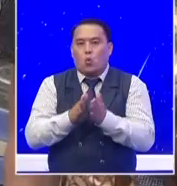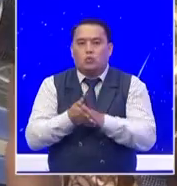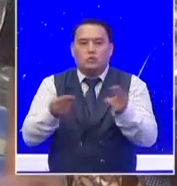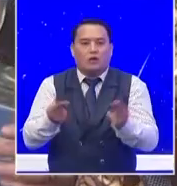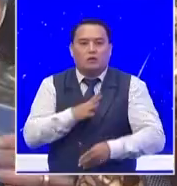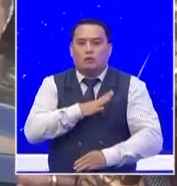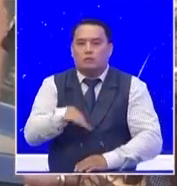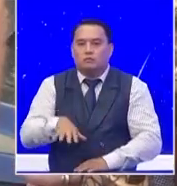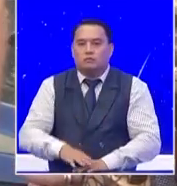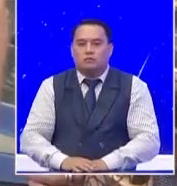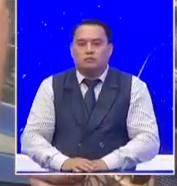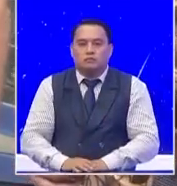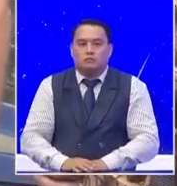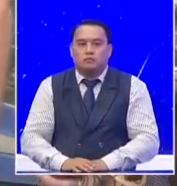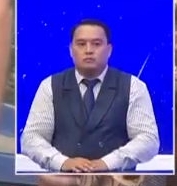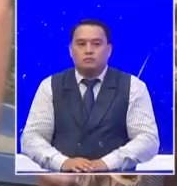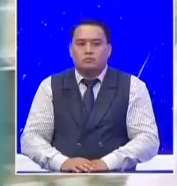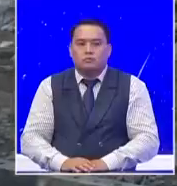участка никто не согласовывал.